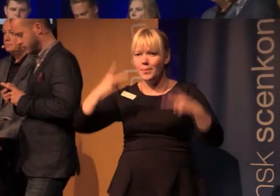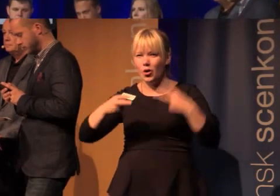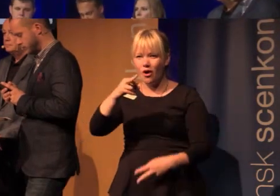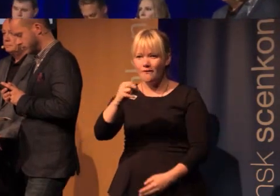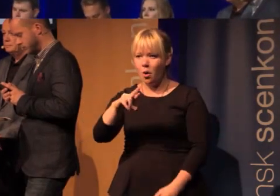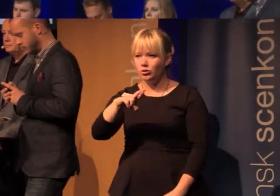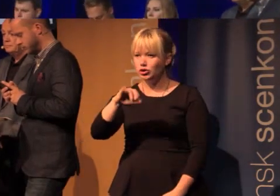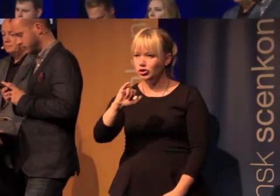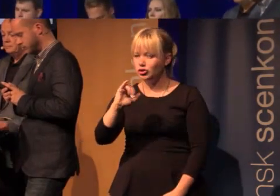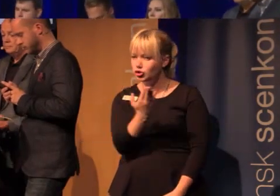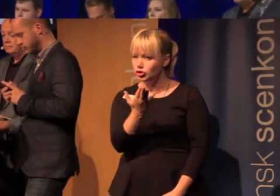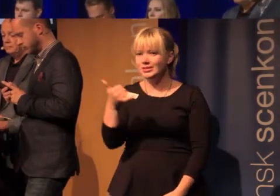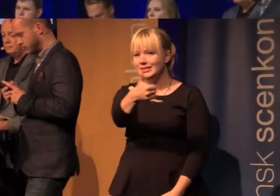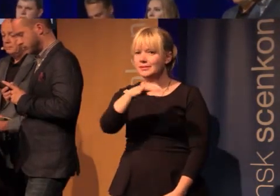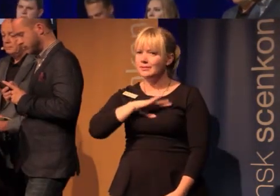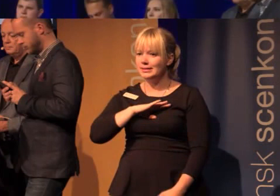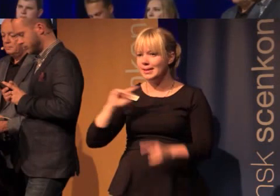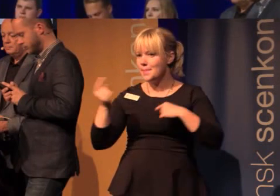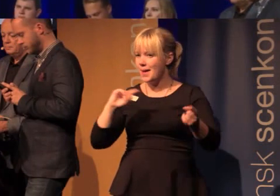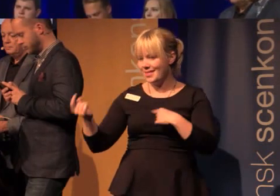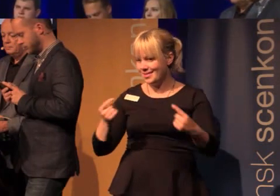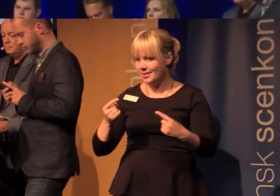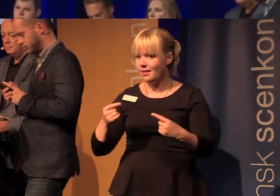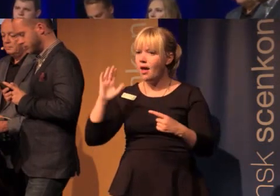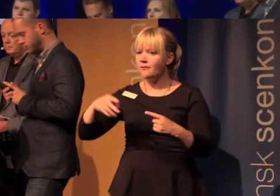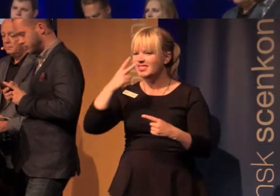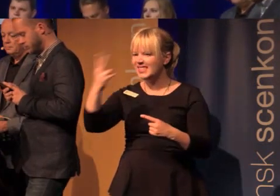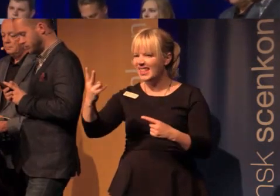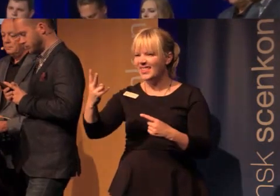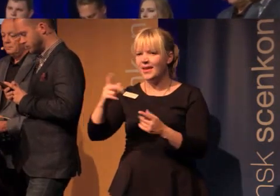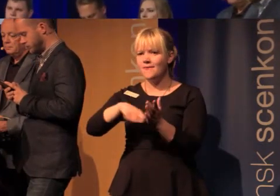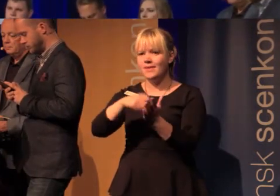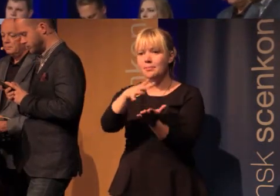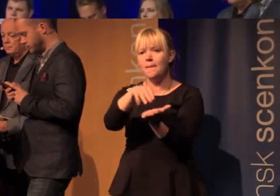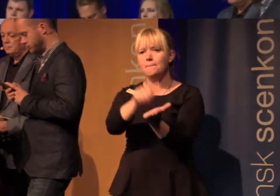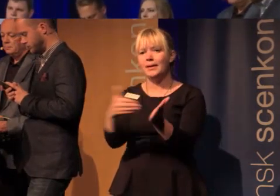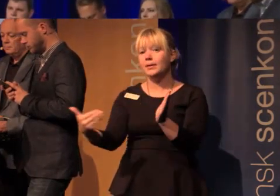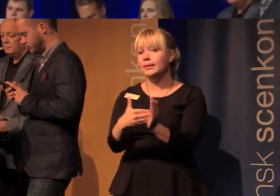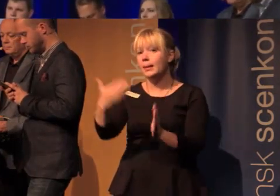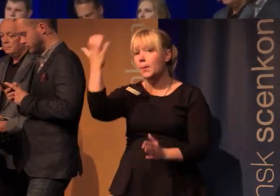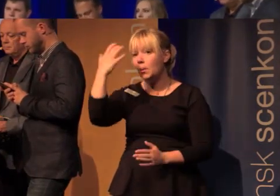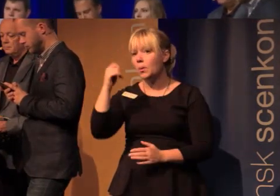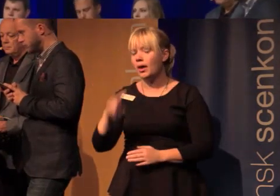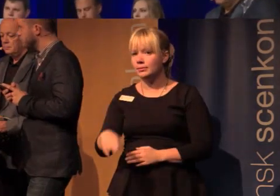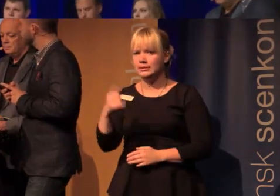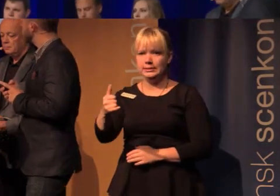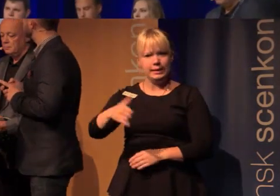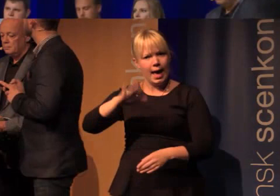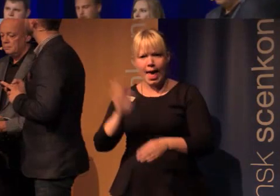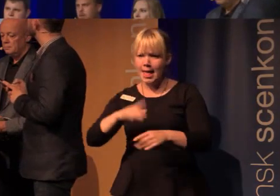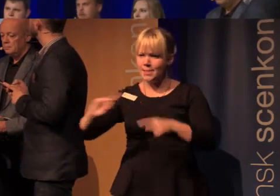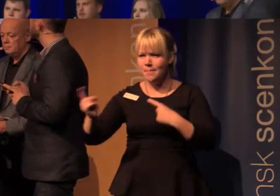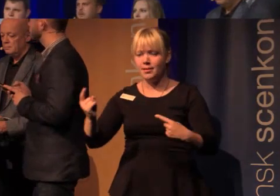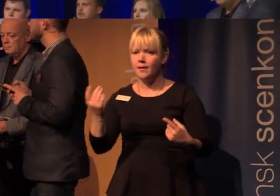om migration. Efter att ha sett filmen Brev till kungen. Och det blev en ganska hetsig debatt om vem som fick säga vad och